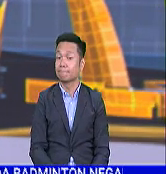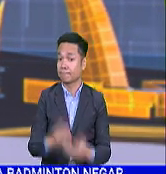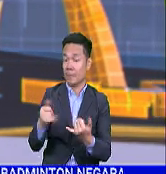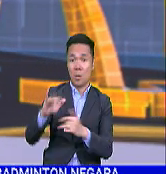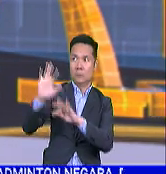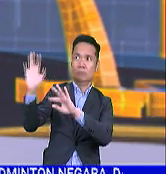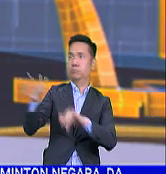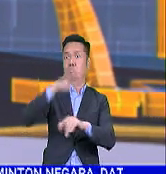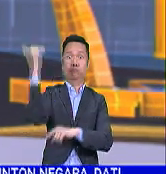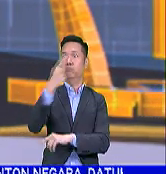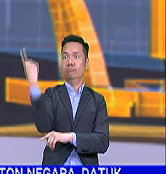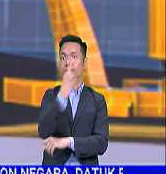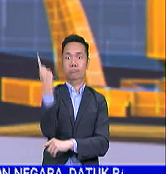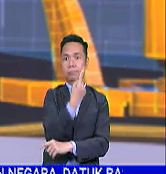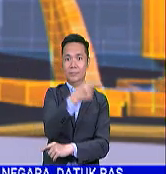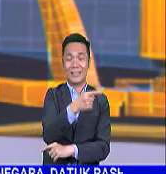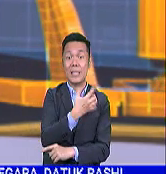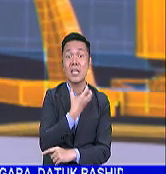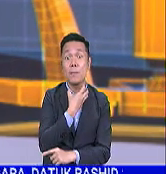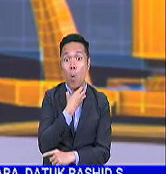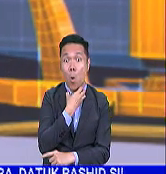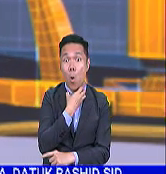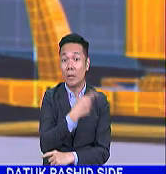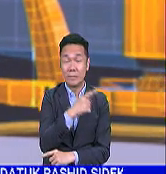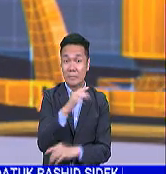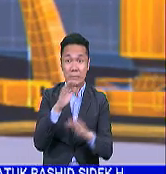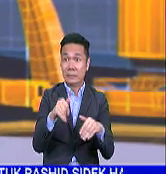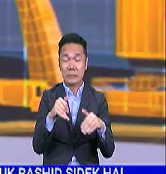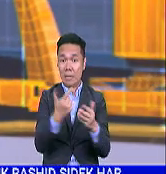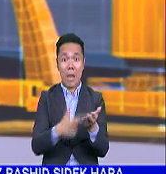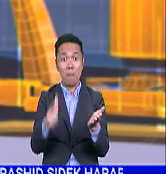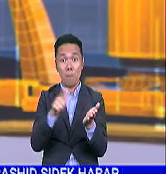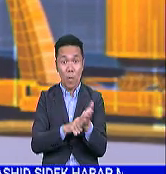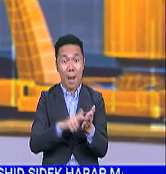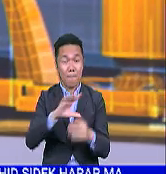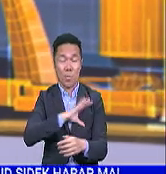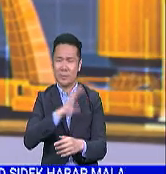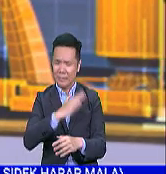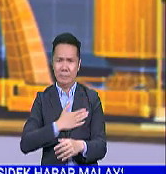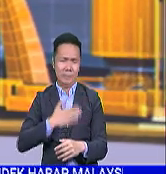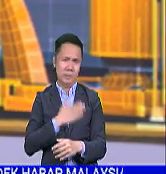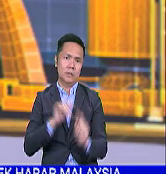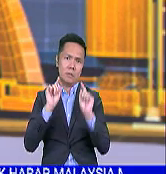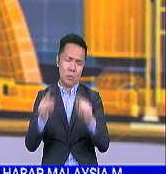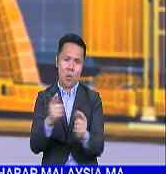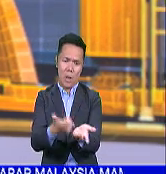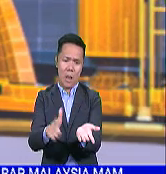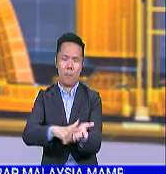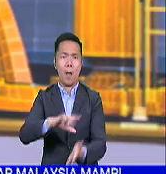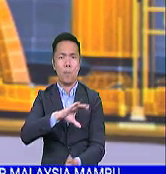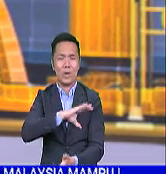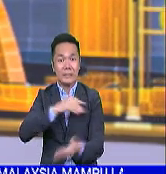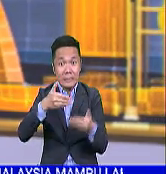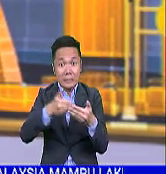Mangsa ribut dan puting beliung di Ipoh, Perak Ahad lepas yang masih belum membuat laporan polis disaran segera berbuat demikian di Balai